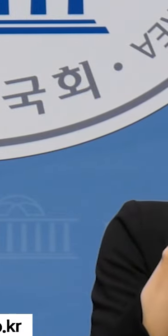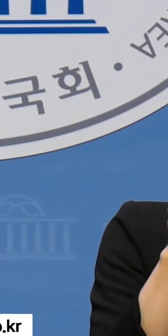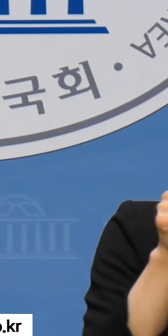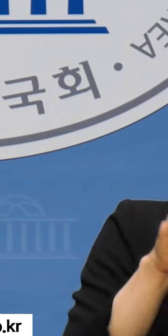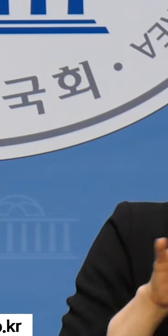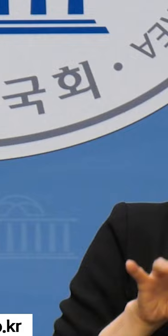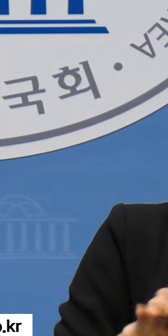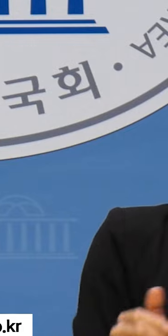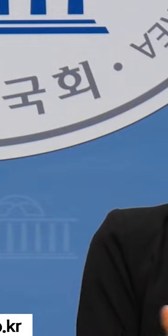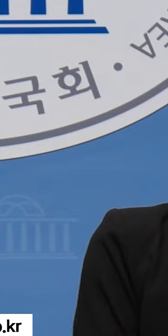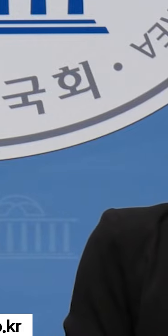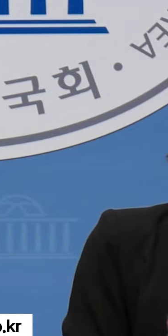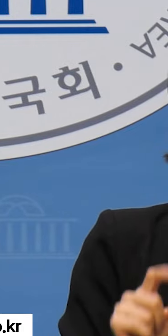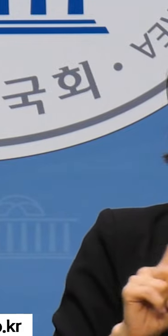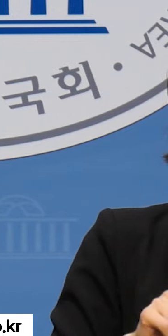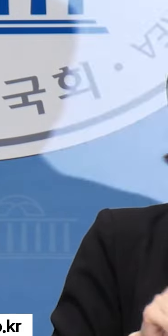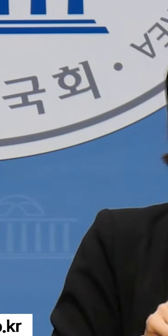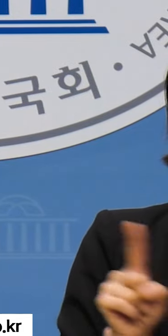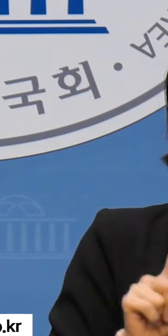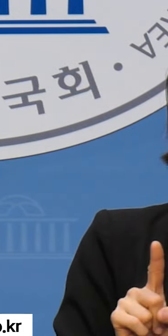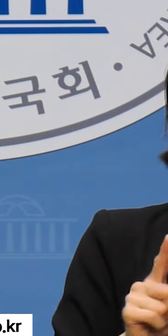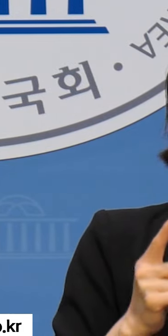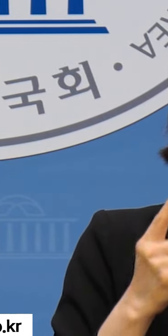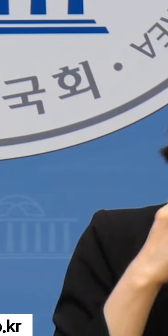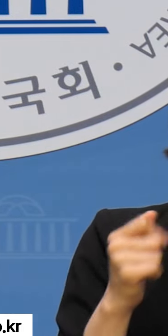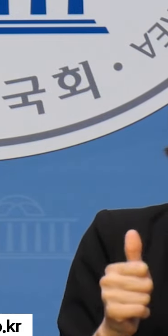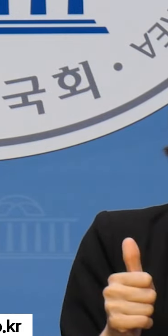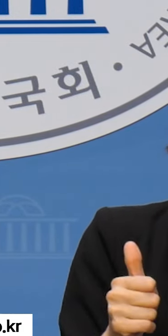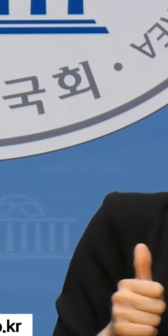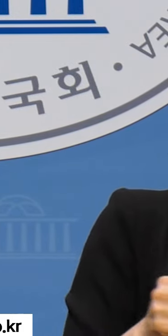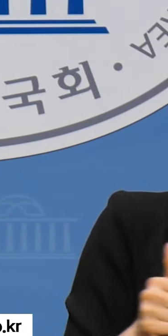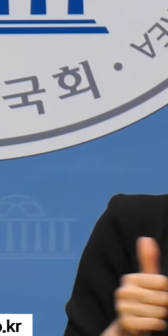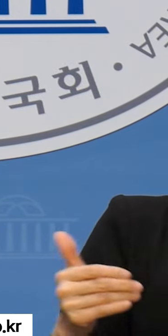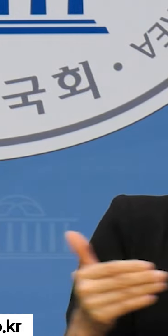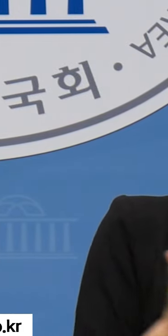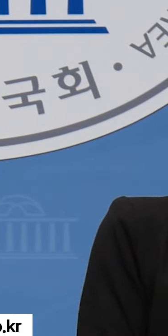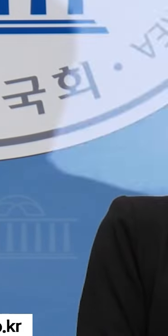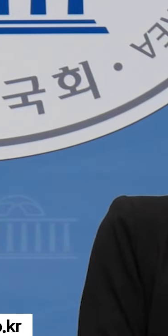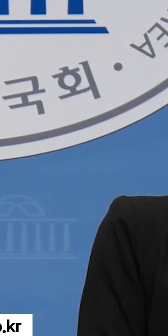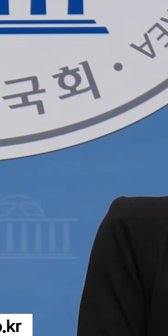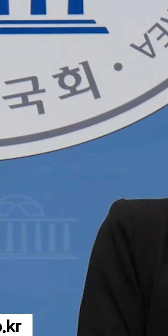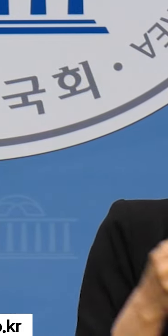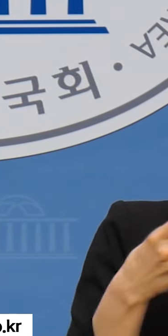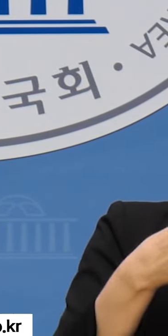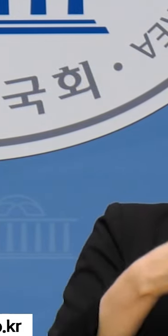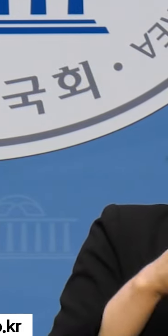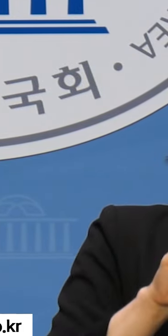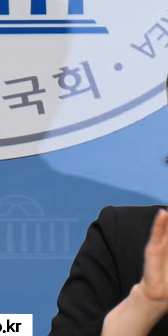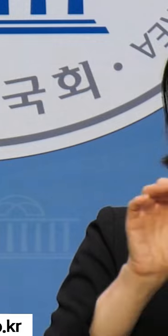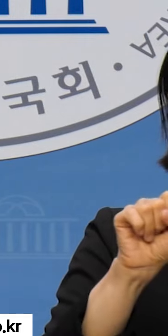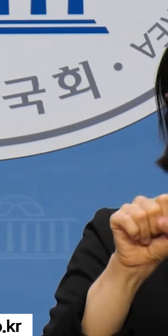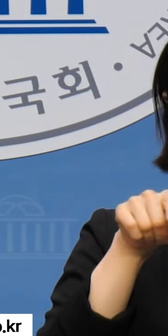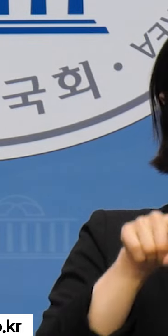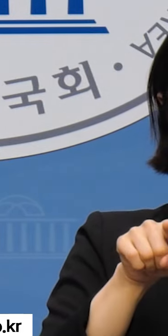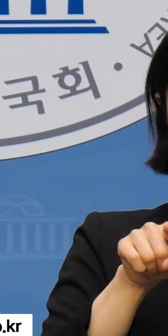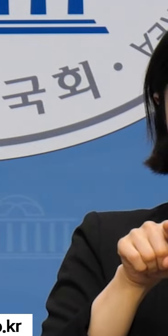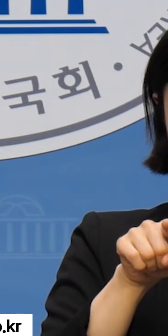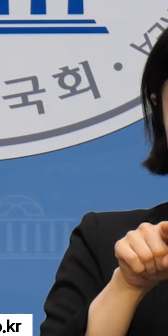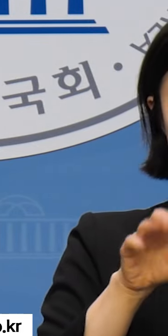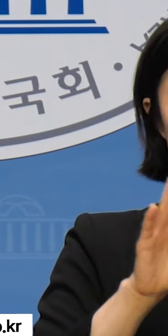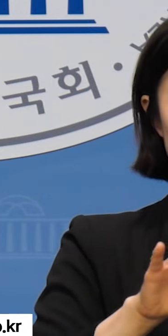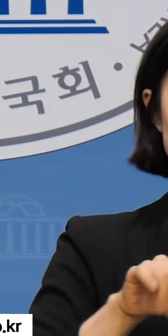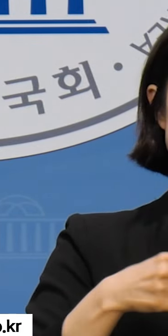삼고 KBS 사장은 증인으로 부른 뒤 적절한 사유서를 제출했음에도